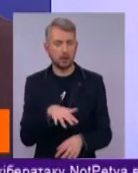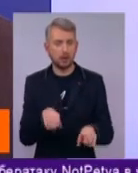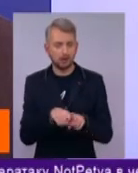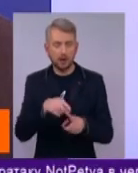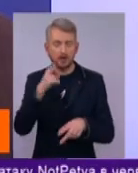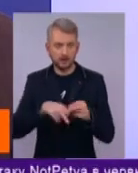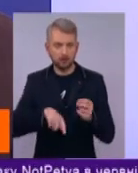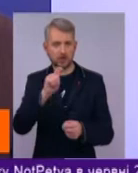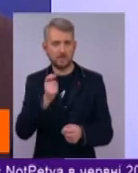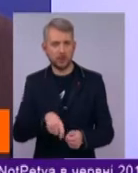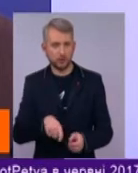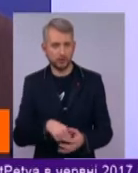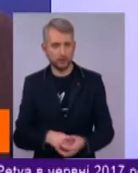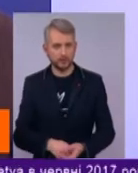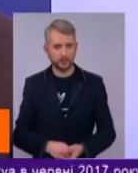закінчити війну.